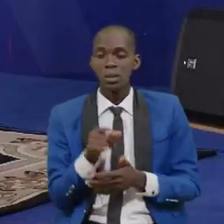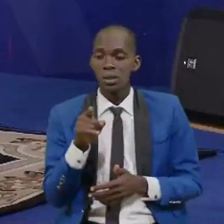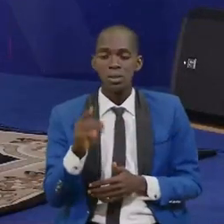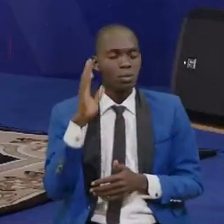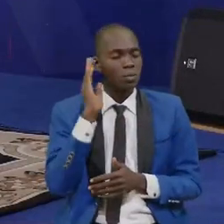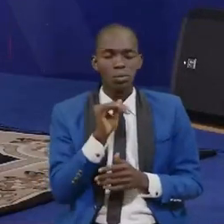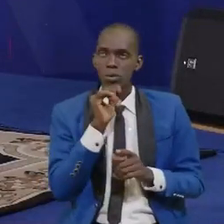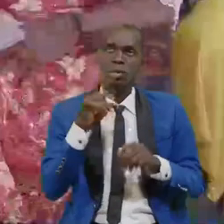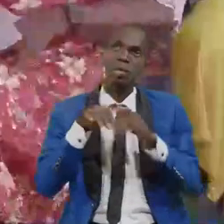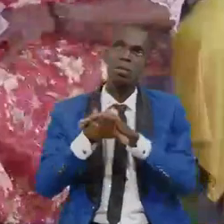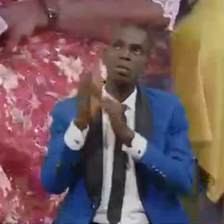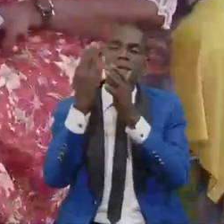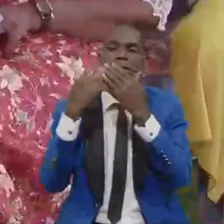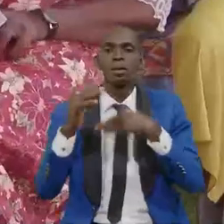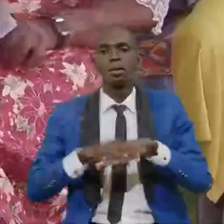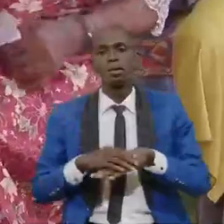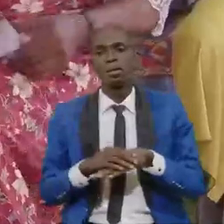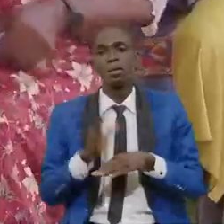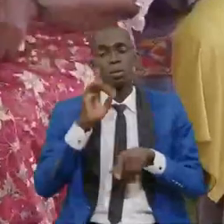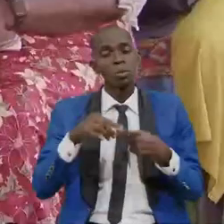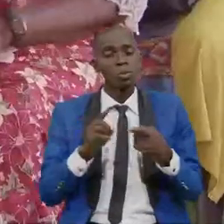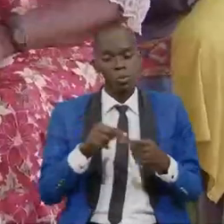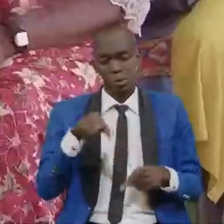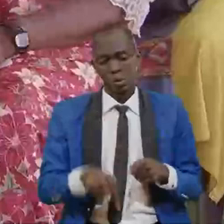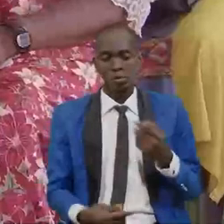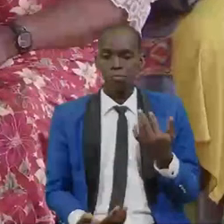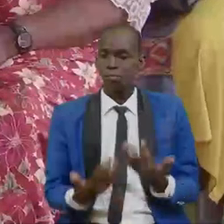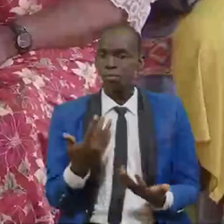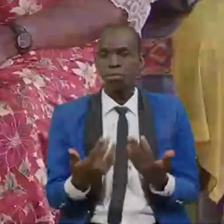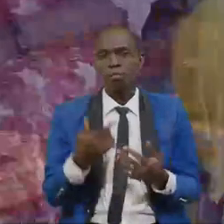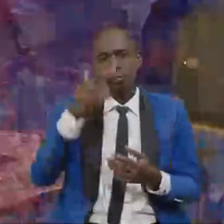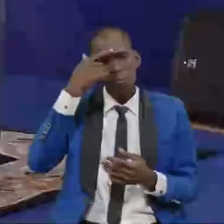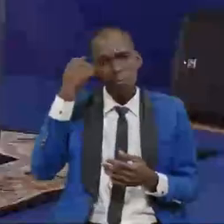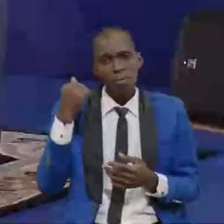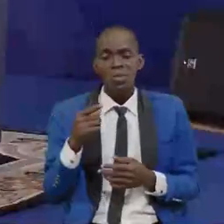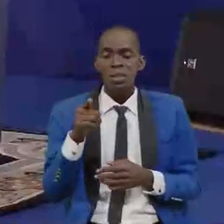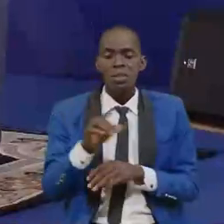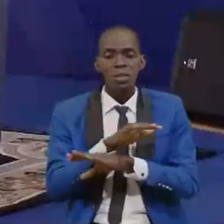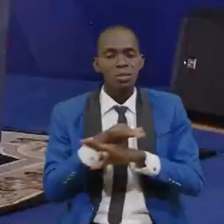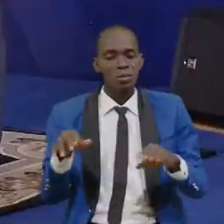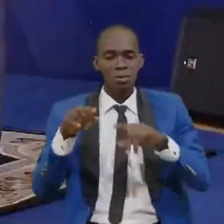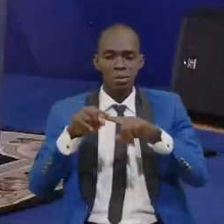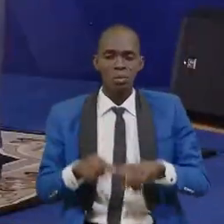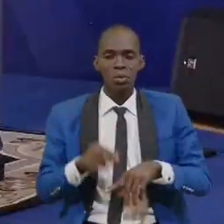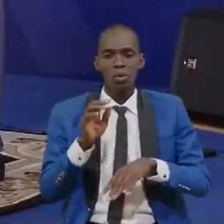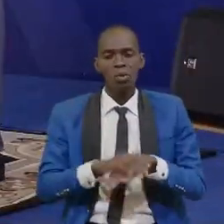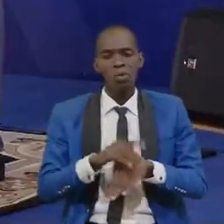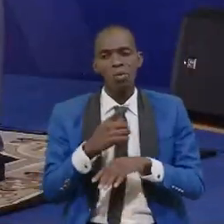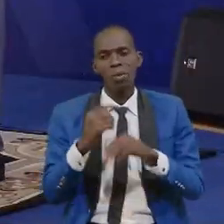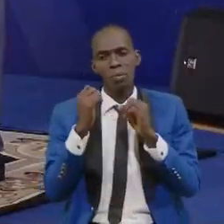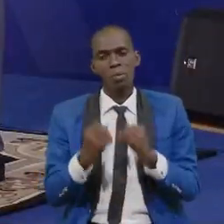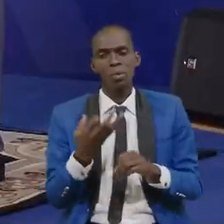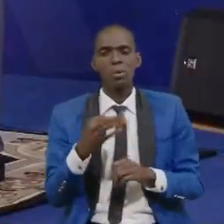n'ira pas au ciel. Il ira en enfer. Parce qu'il ne dépendait pas de la puissance